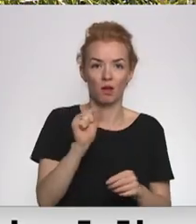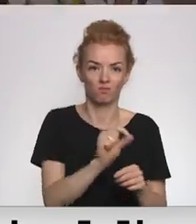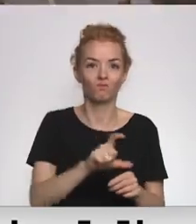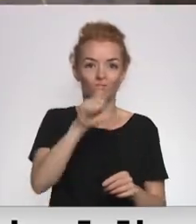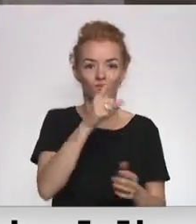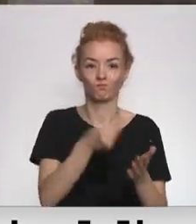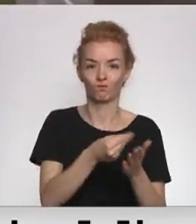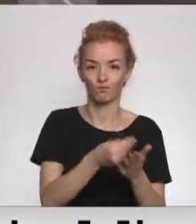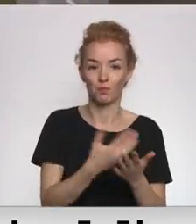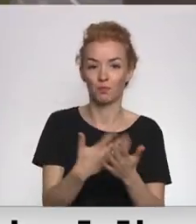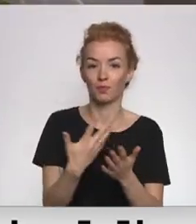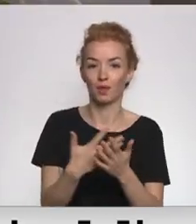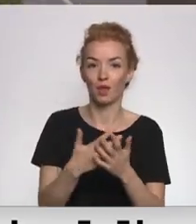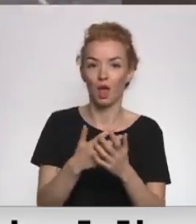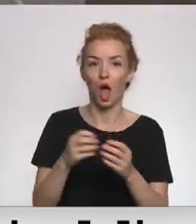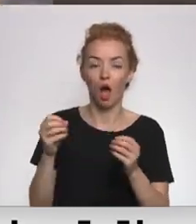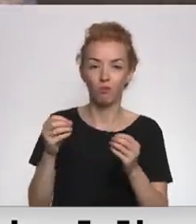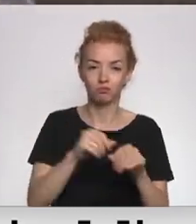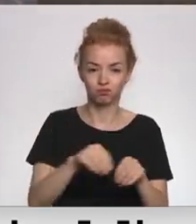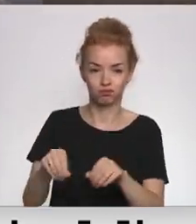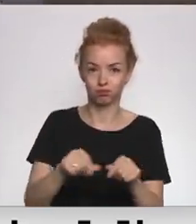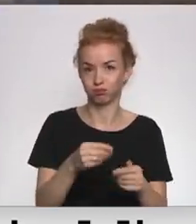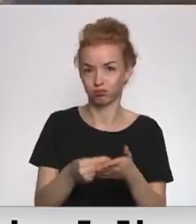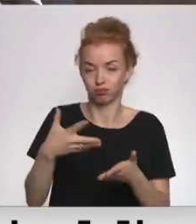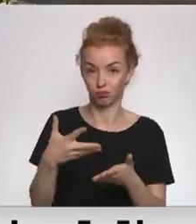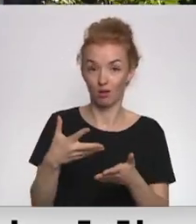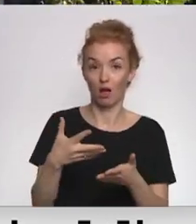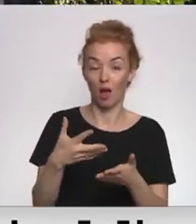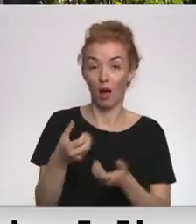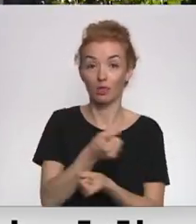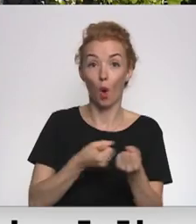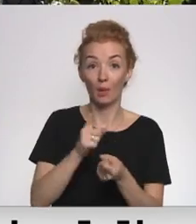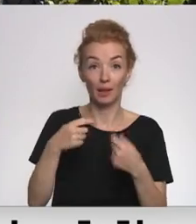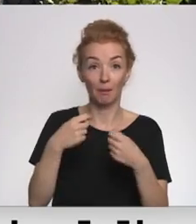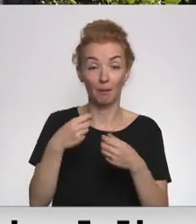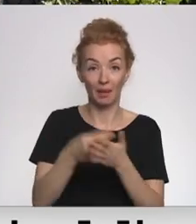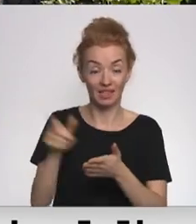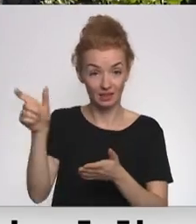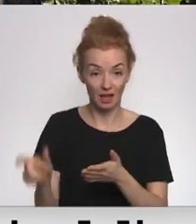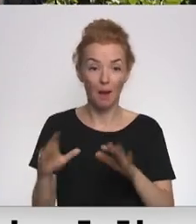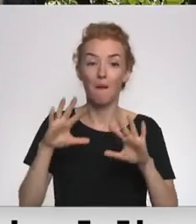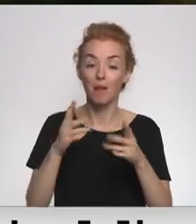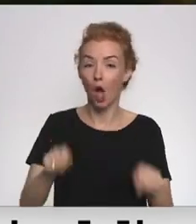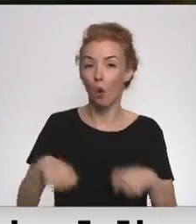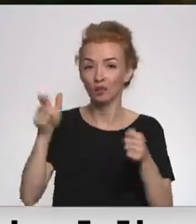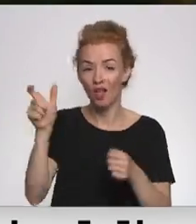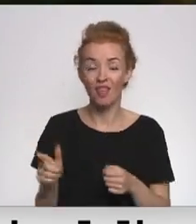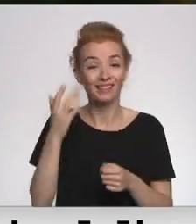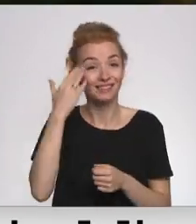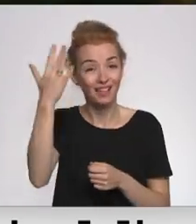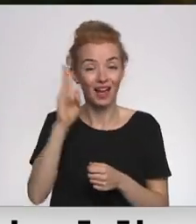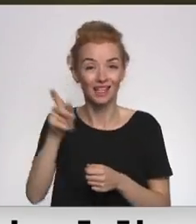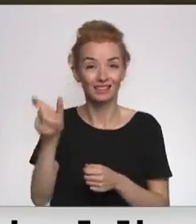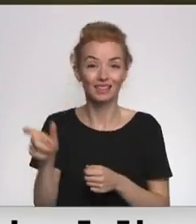dārdzību, piemēram, pērkot augsni. Lai gan pircēji taupīgāki, rožu audzētāji Ilze neslēpj optimismu cerībā, ka